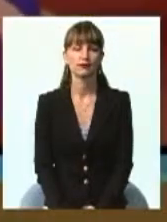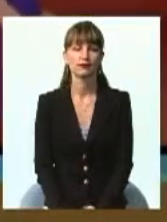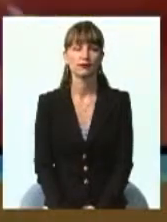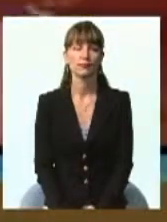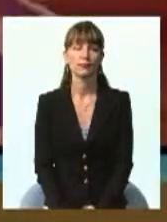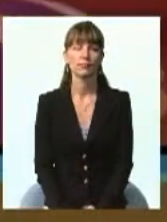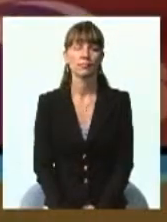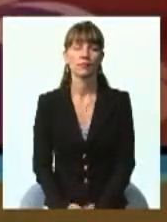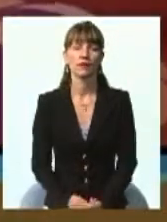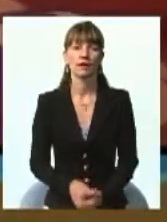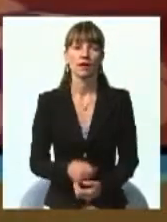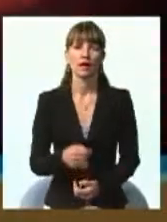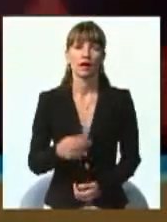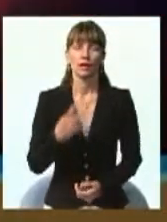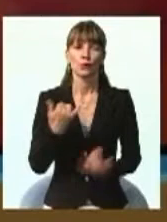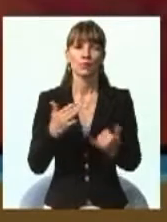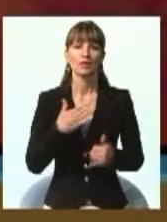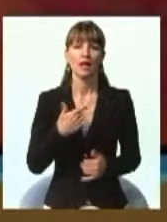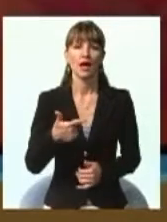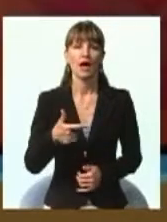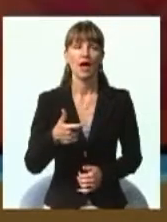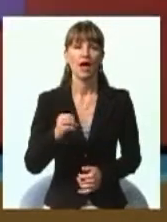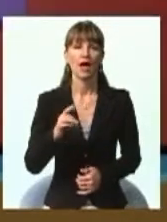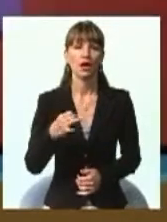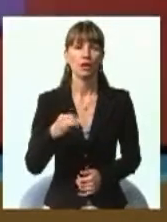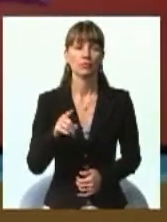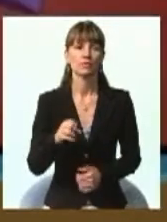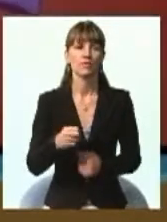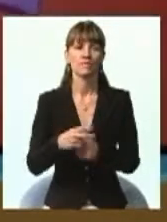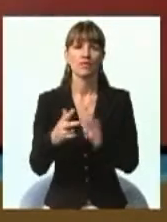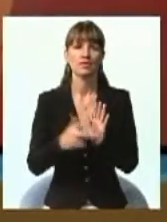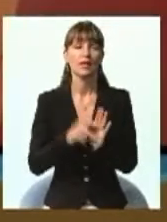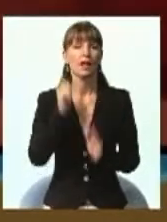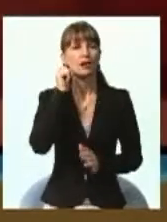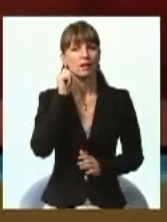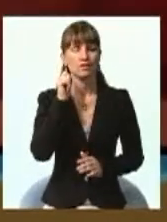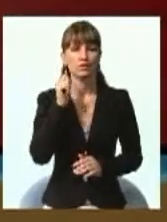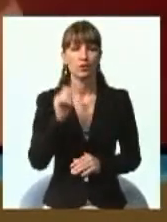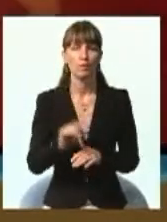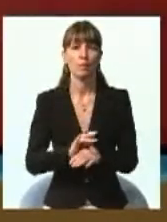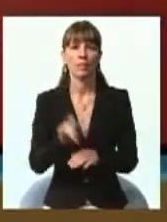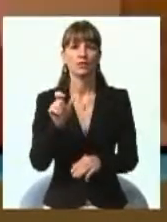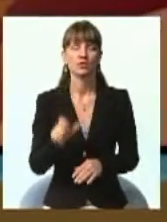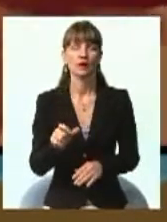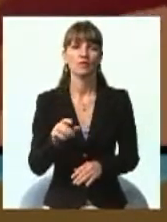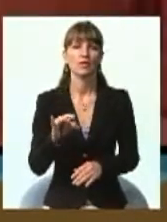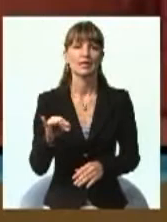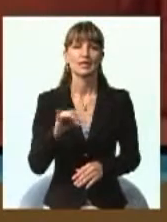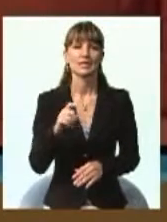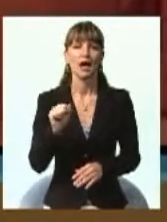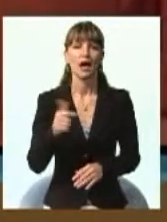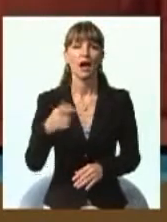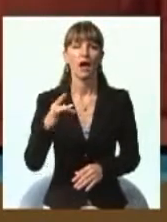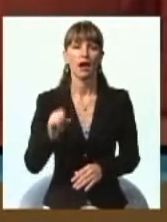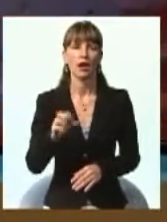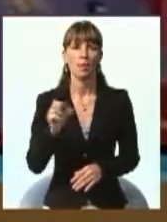Тож нумо знайомитись з нашим героєм. Аладдін – 18-річний жебрак та безпритульний з міста Аграба. Він – звичайнісінький базарний